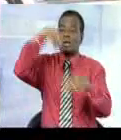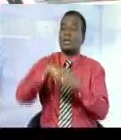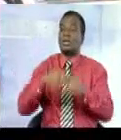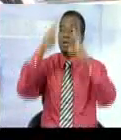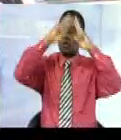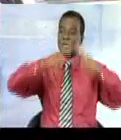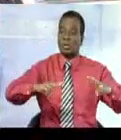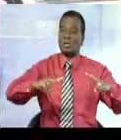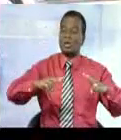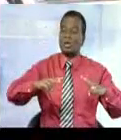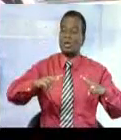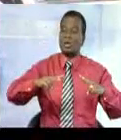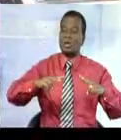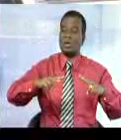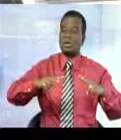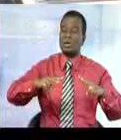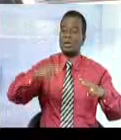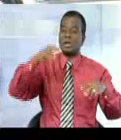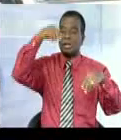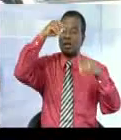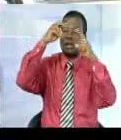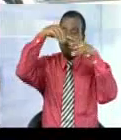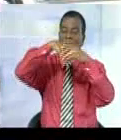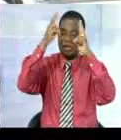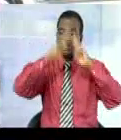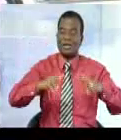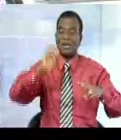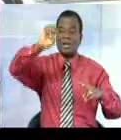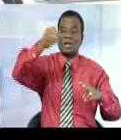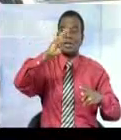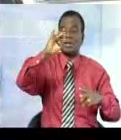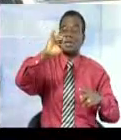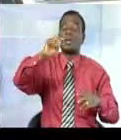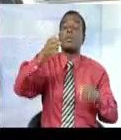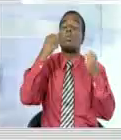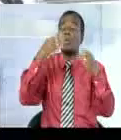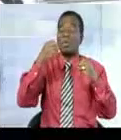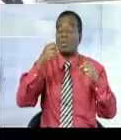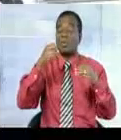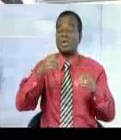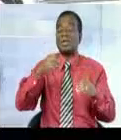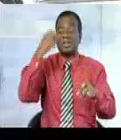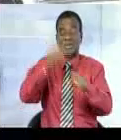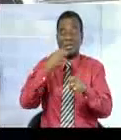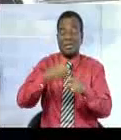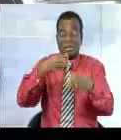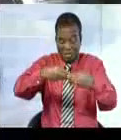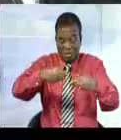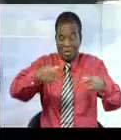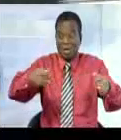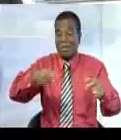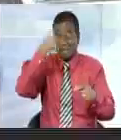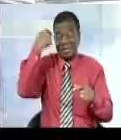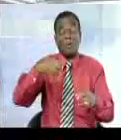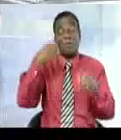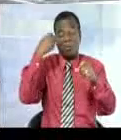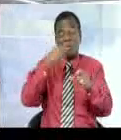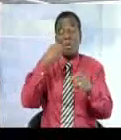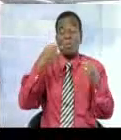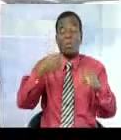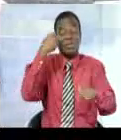villages ébriers, puisque j'en suis un, je suis un ébrier, il y a beaucoup de difficultés dans le foncier à cause de la lourdeur des actes